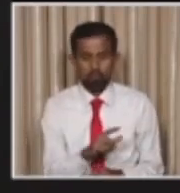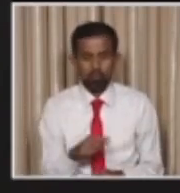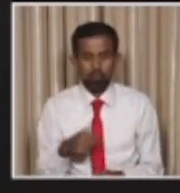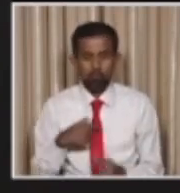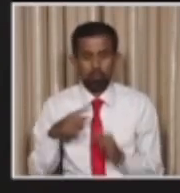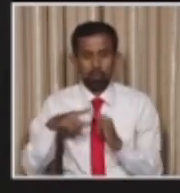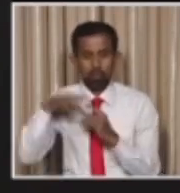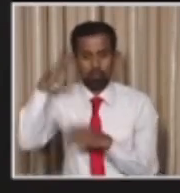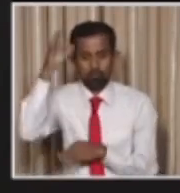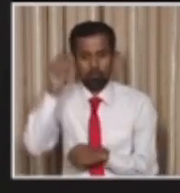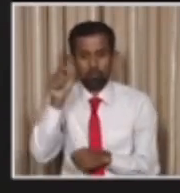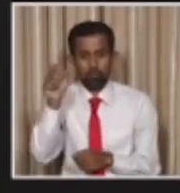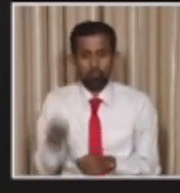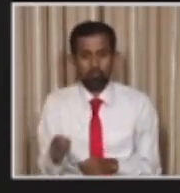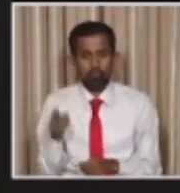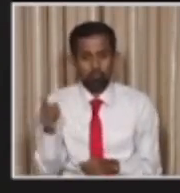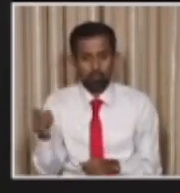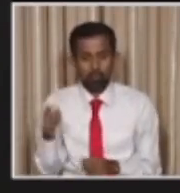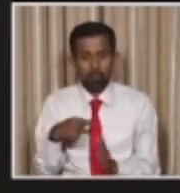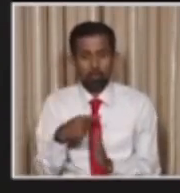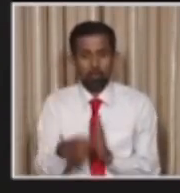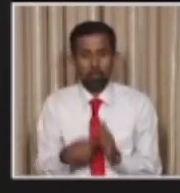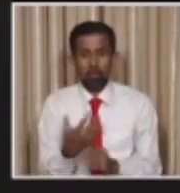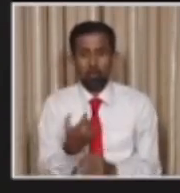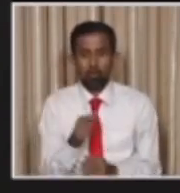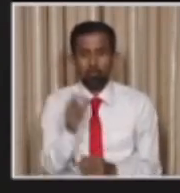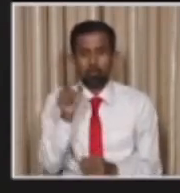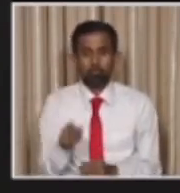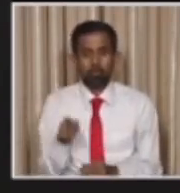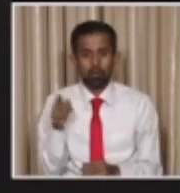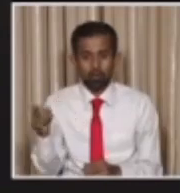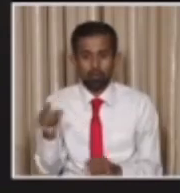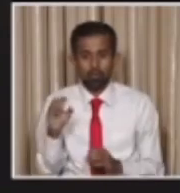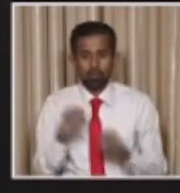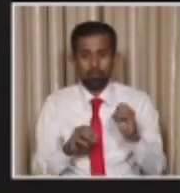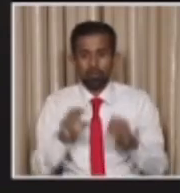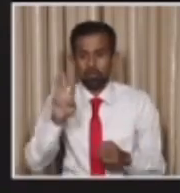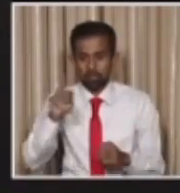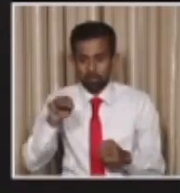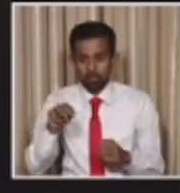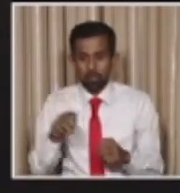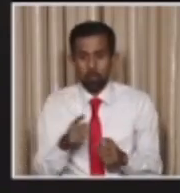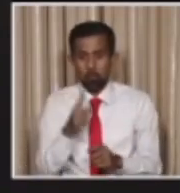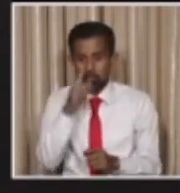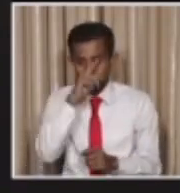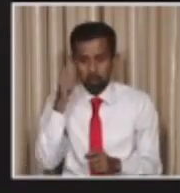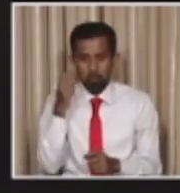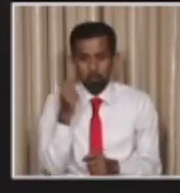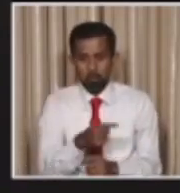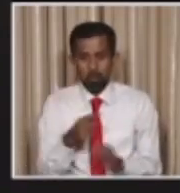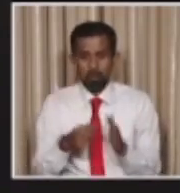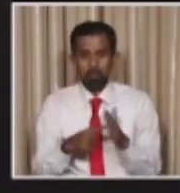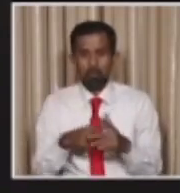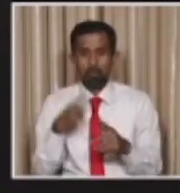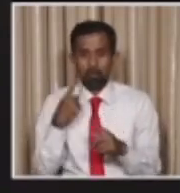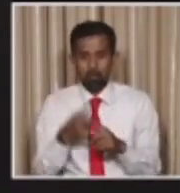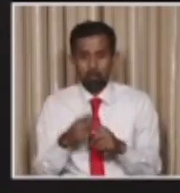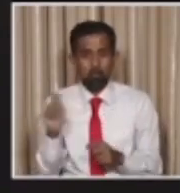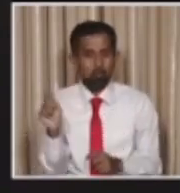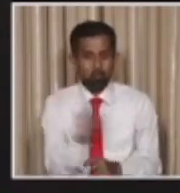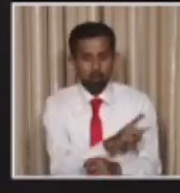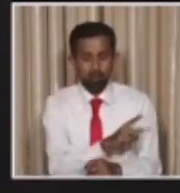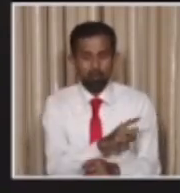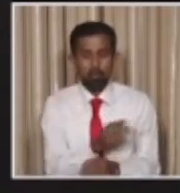විශ්වවිද්‍යාල ආචාර්යවරයාට එහෙම නැත්නම් රටට අවශ්‍ය පුජ්‍යලයට 30%ක් තමන්ගේ පඩියට බදු ගහලා අය